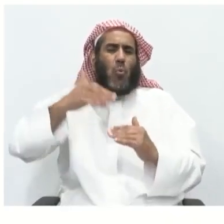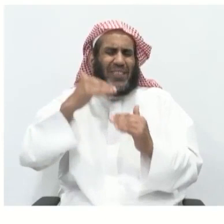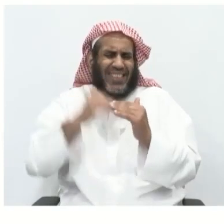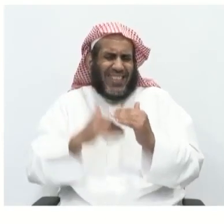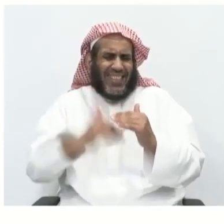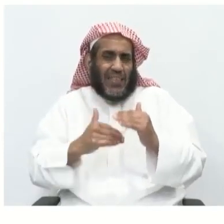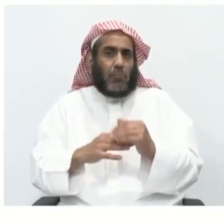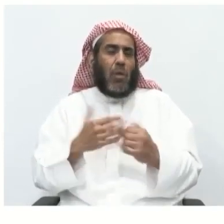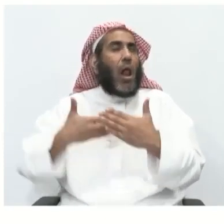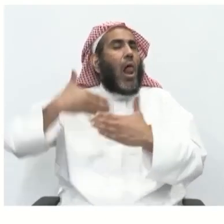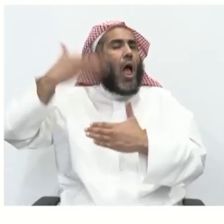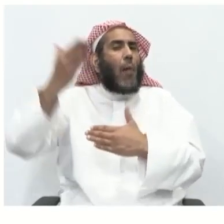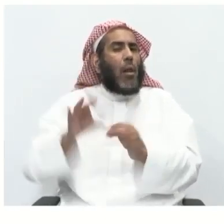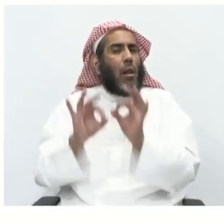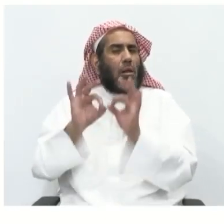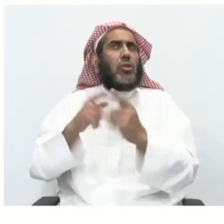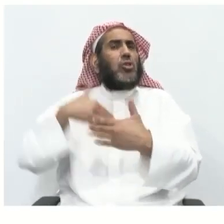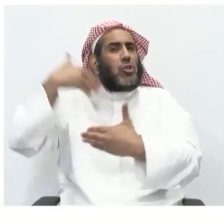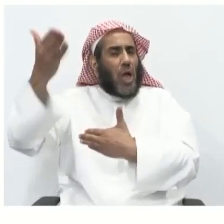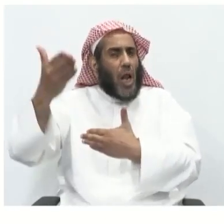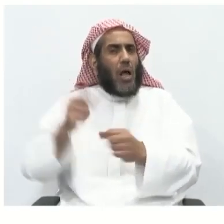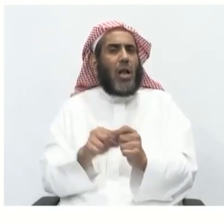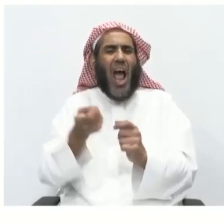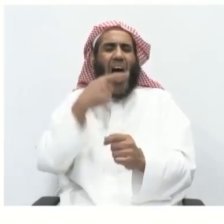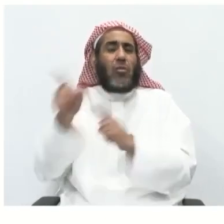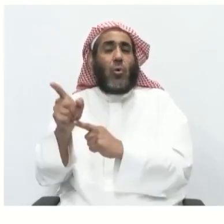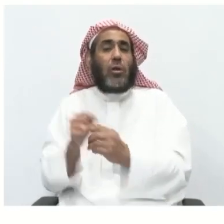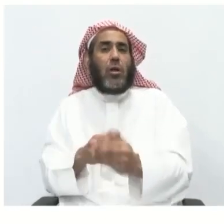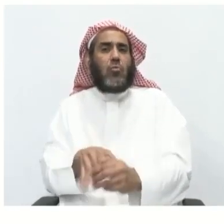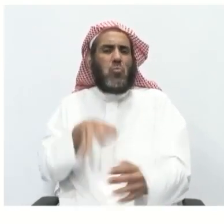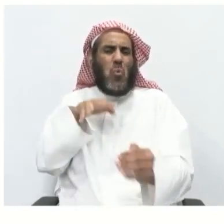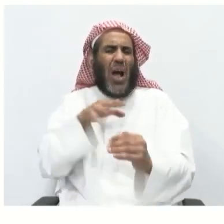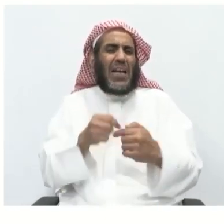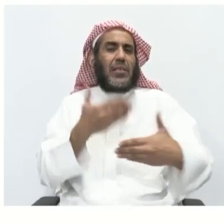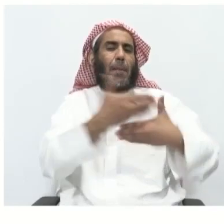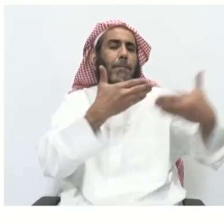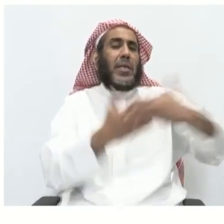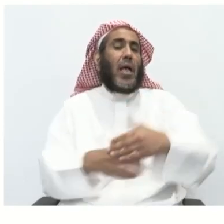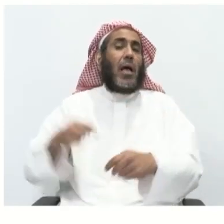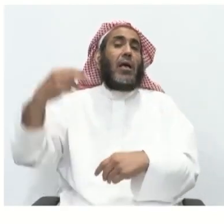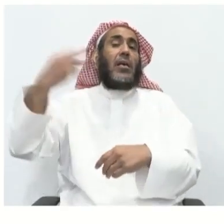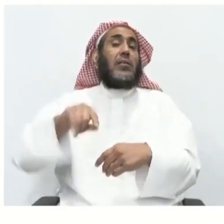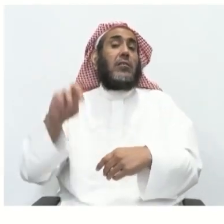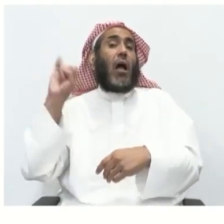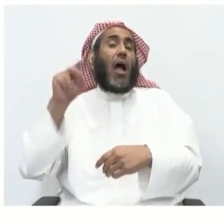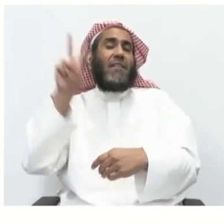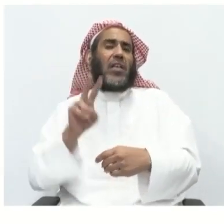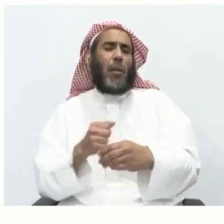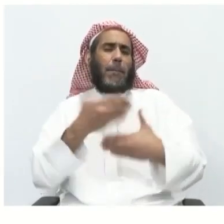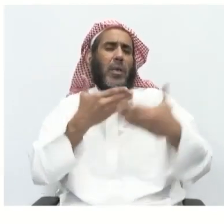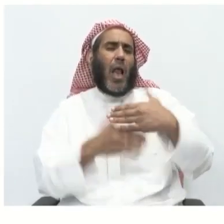الامر المعقود على هذا الدواء وغيره من معيقات النضج ان يهاجم بناء الاتش اي في ويجعل بناء